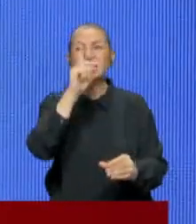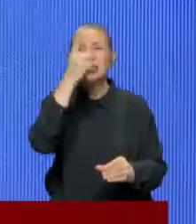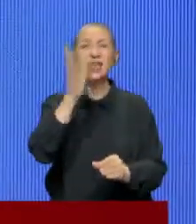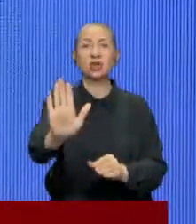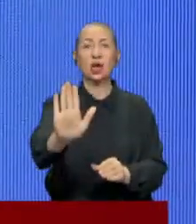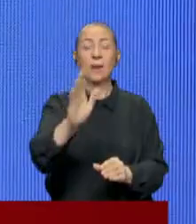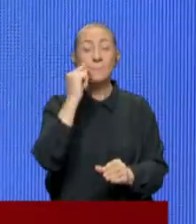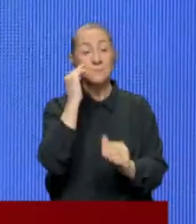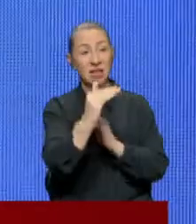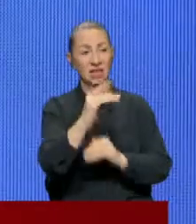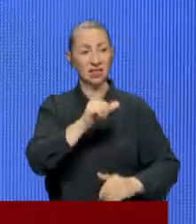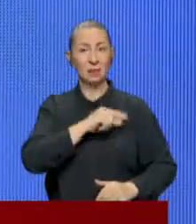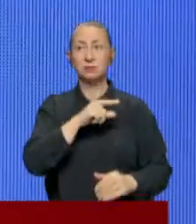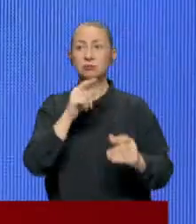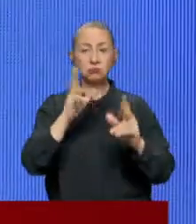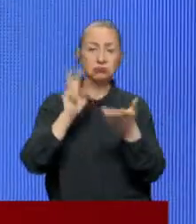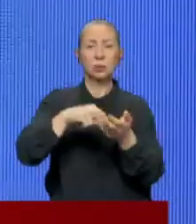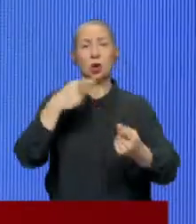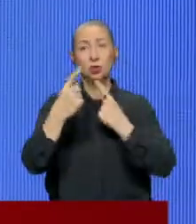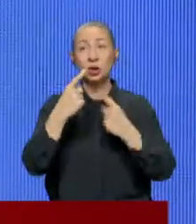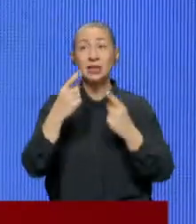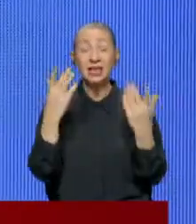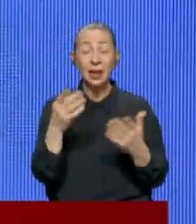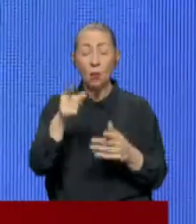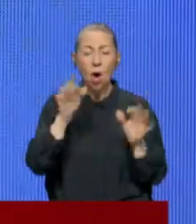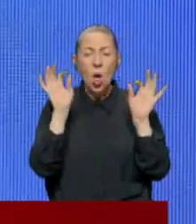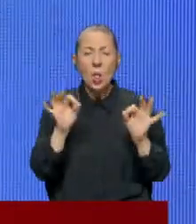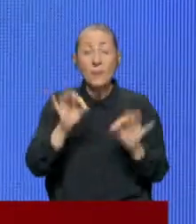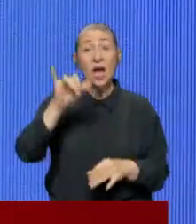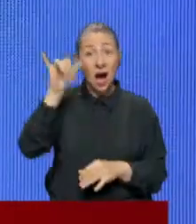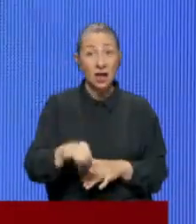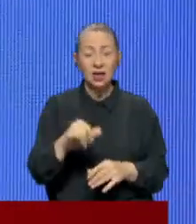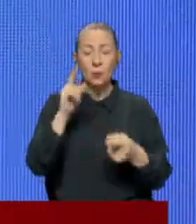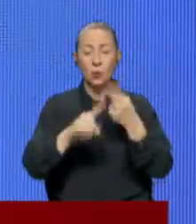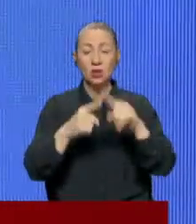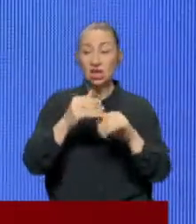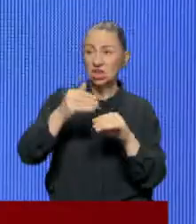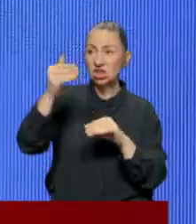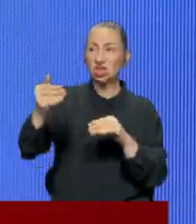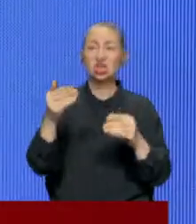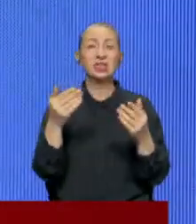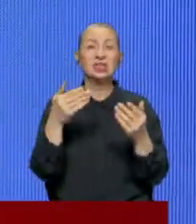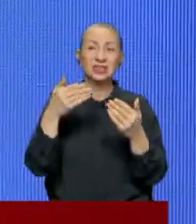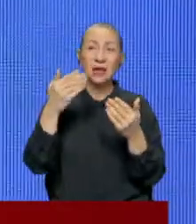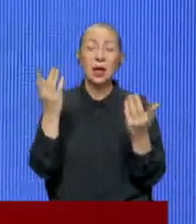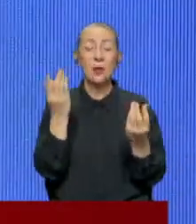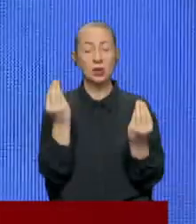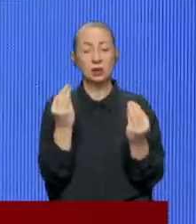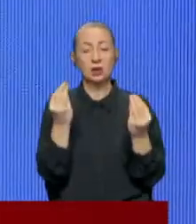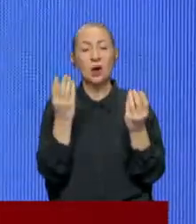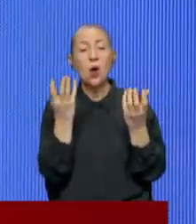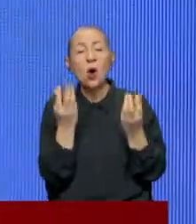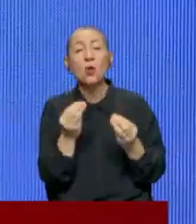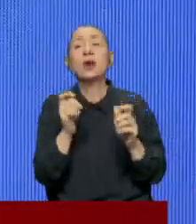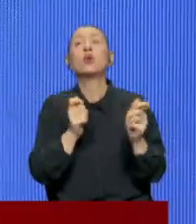sadece milleti temsil etmek için kullanan, yani bu kutsal hakkı siyaset dışı aktörleri meşrulaştırmak